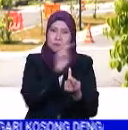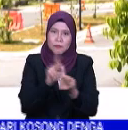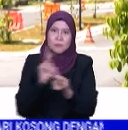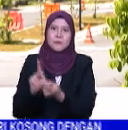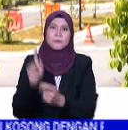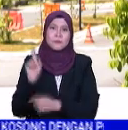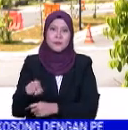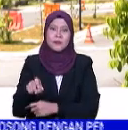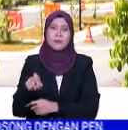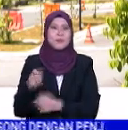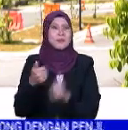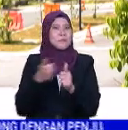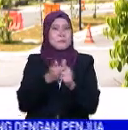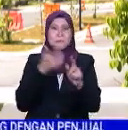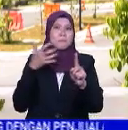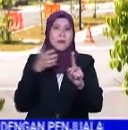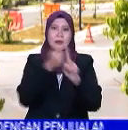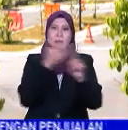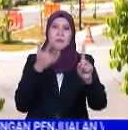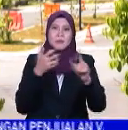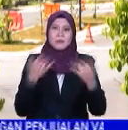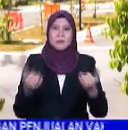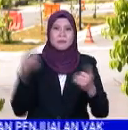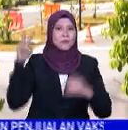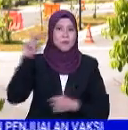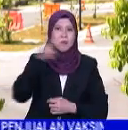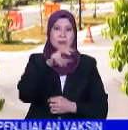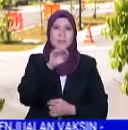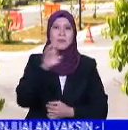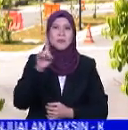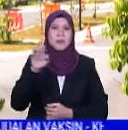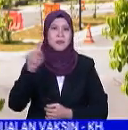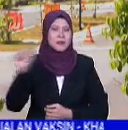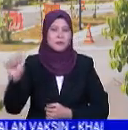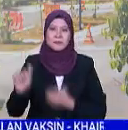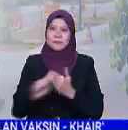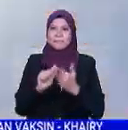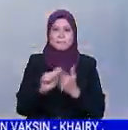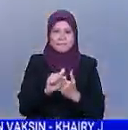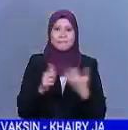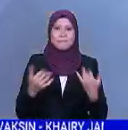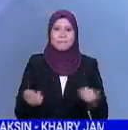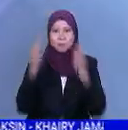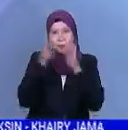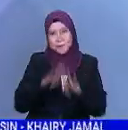dengan impak varian Delta ini. Syazwani Samsu, Berita RTM.